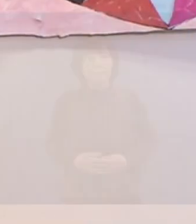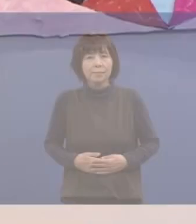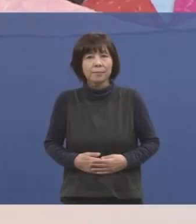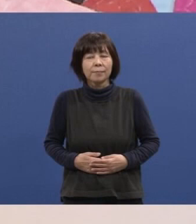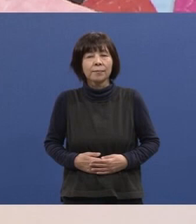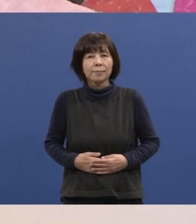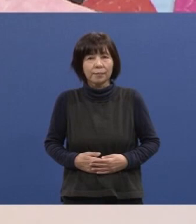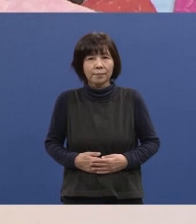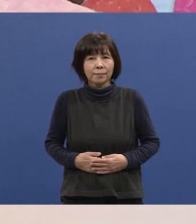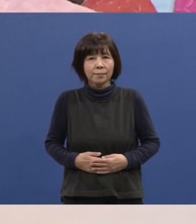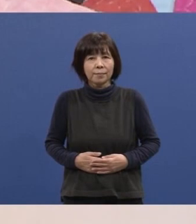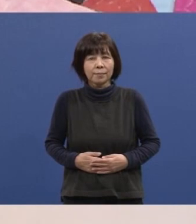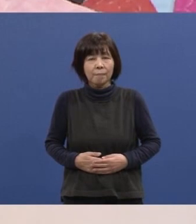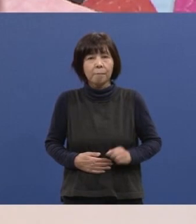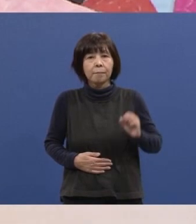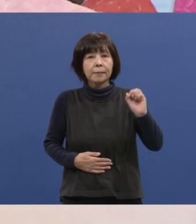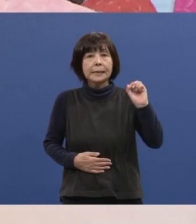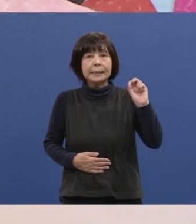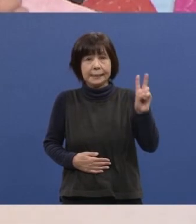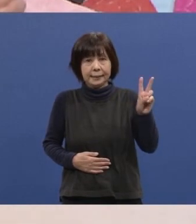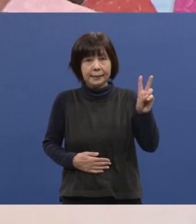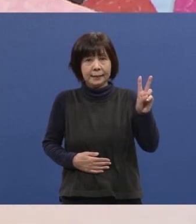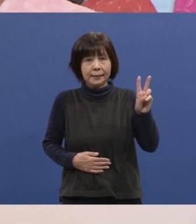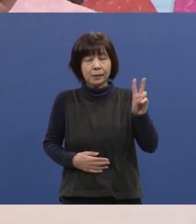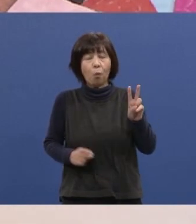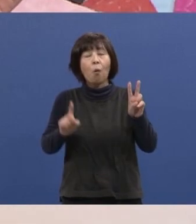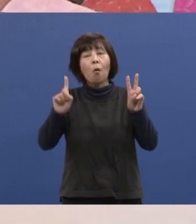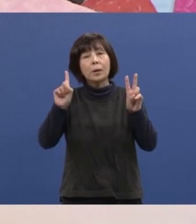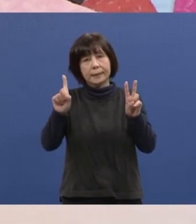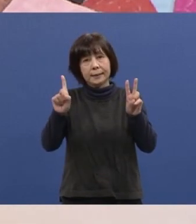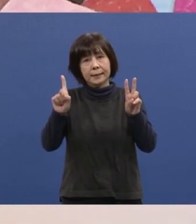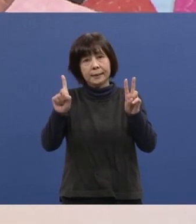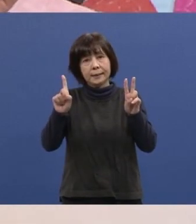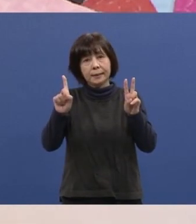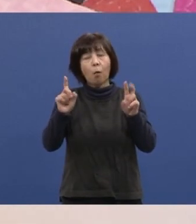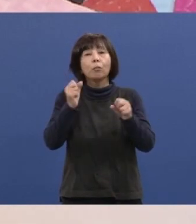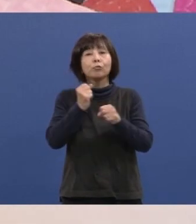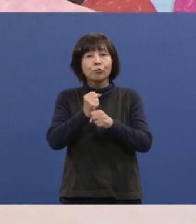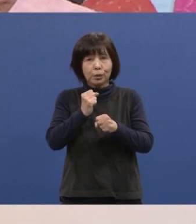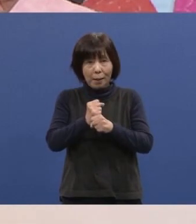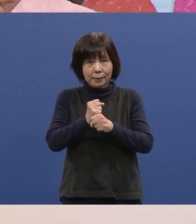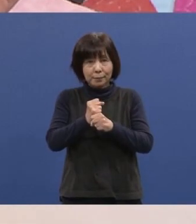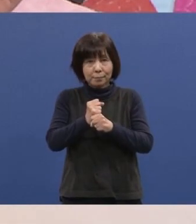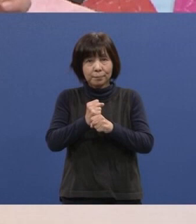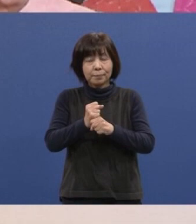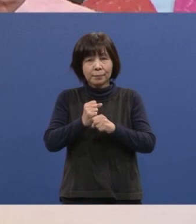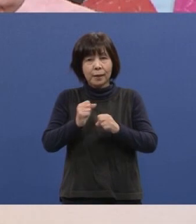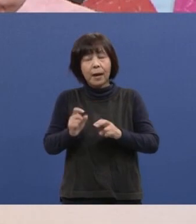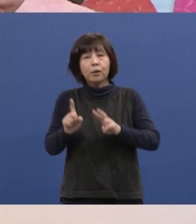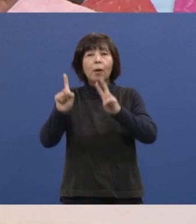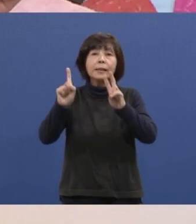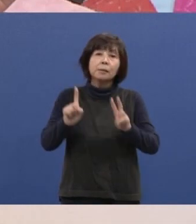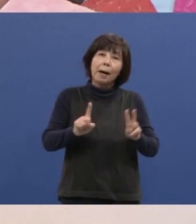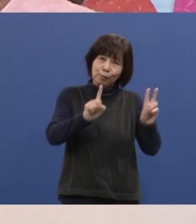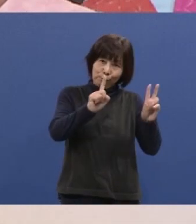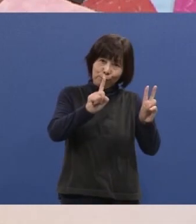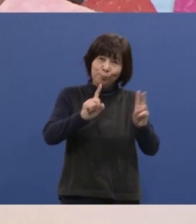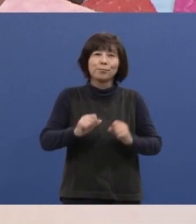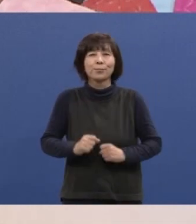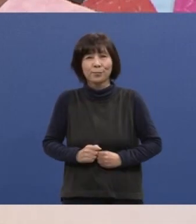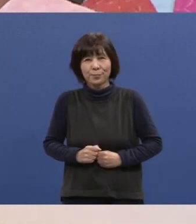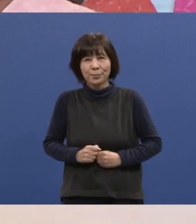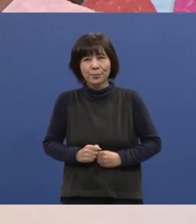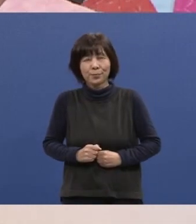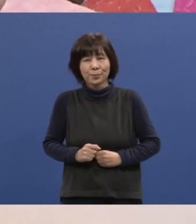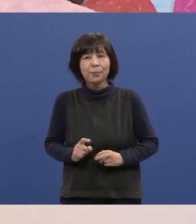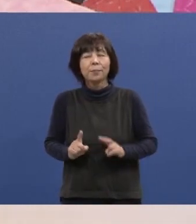右手が人差し指と中指で2を作り、左手が人差し指で1を作ります。歌に合わせて手を上下に揺ら